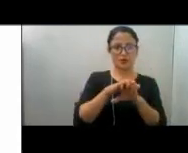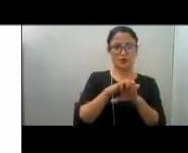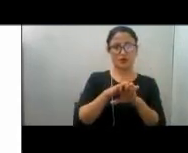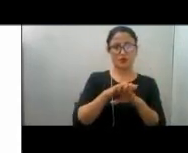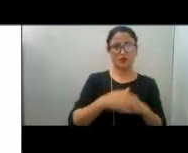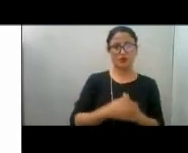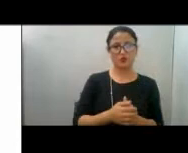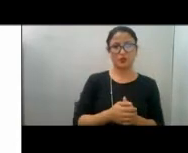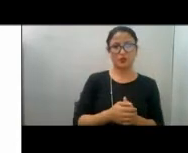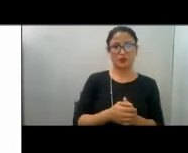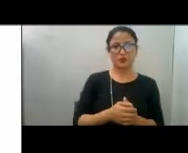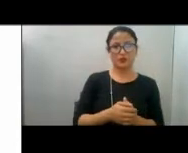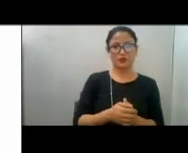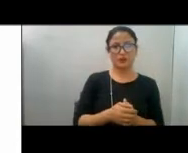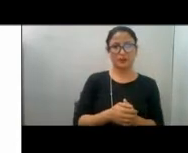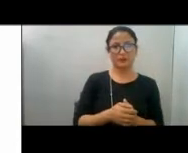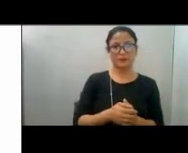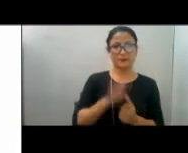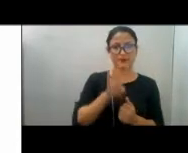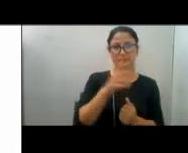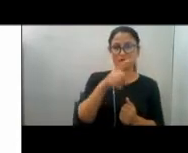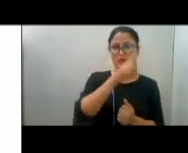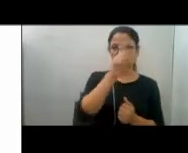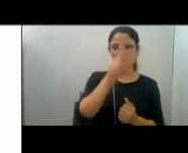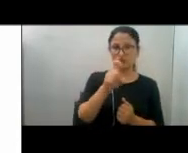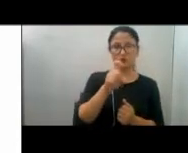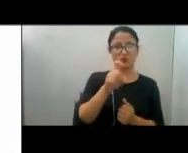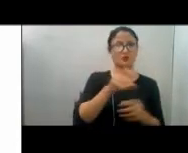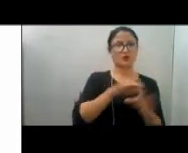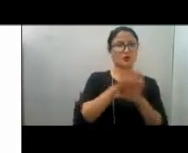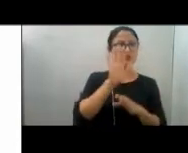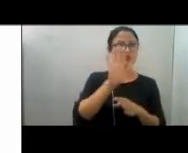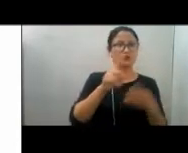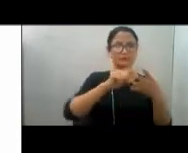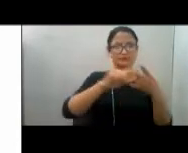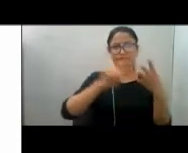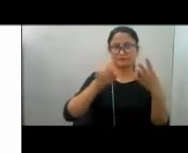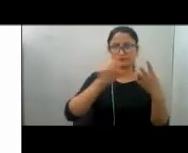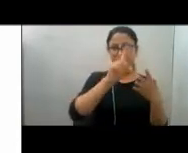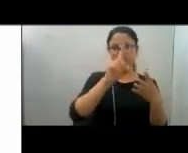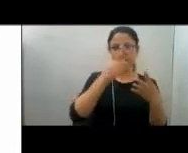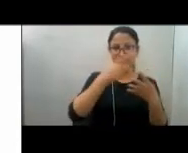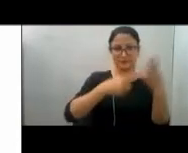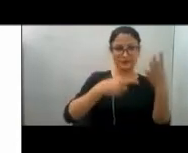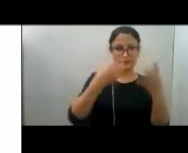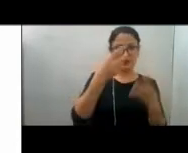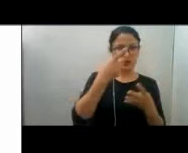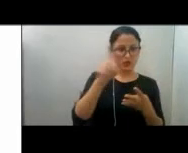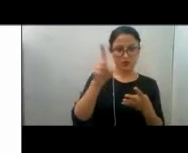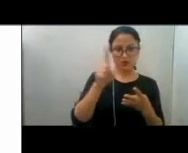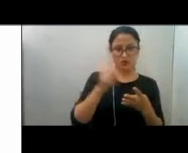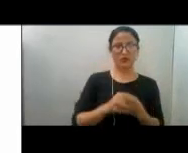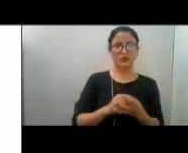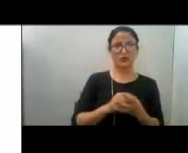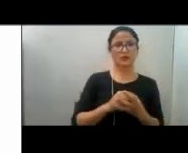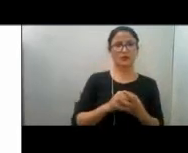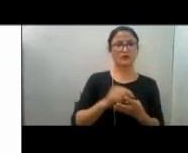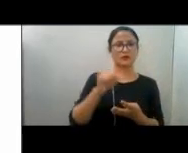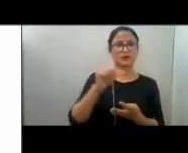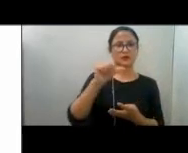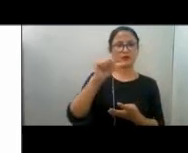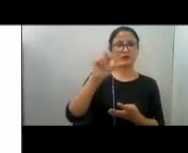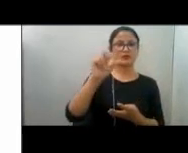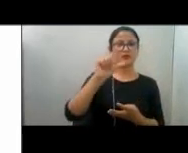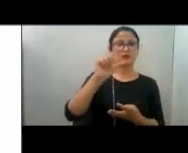चाहिँ 4 क्वेसन छ यसमा चाहिँ विशेष गरी यो किङ्स जर्ज युनिभर्सिटीको टुल